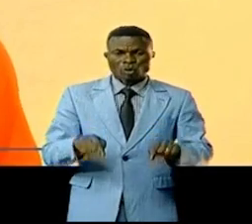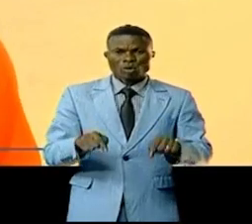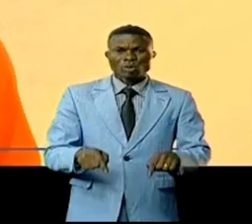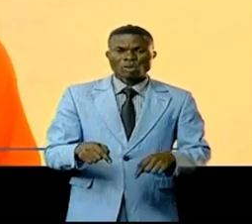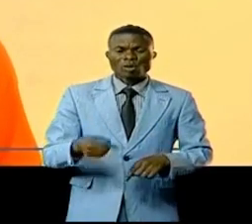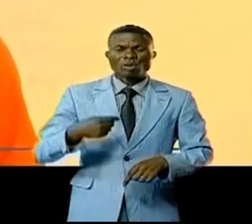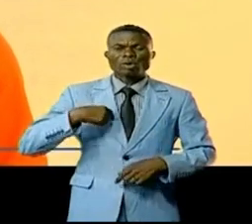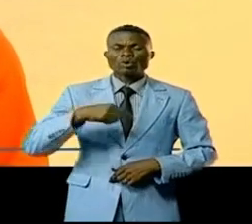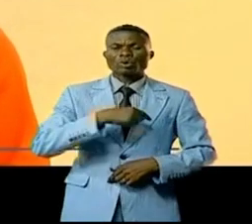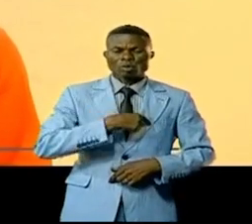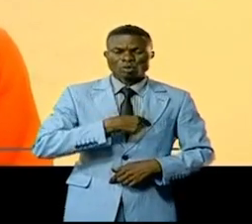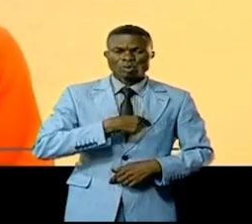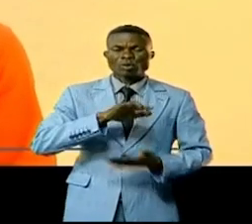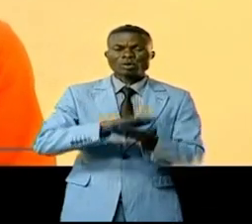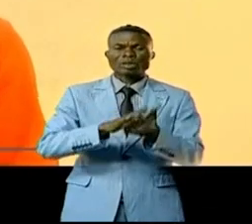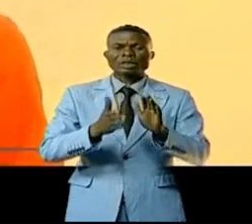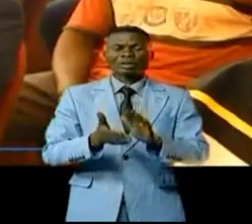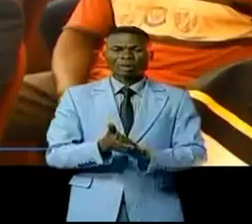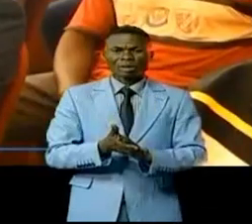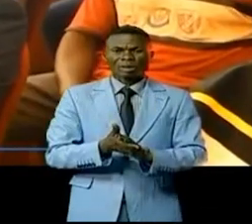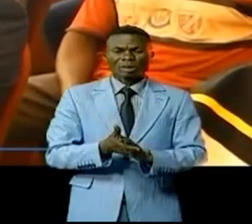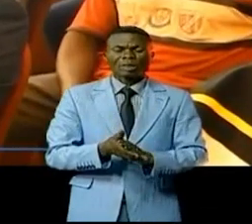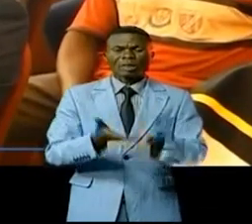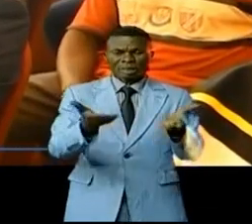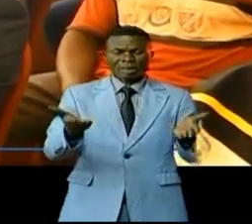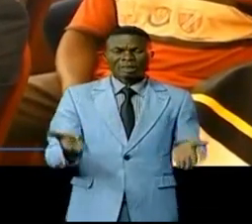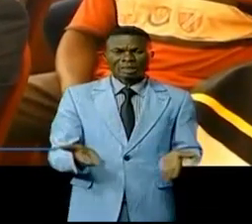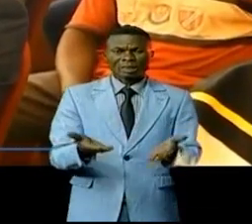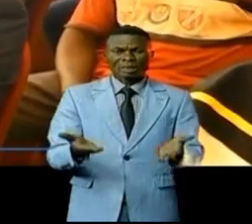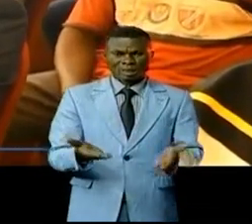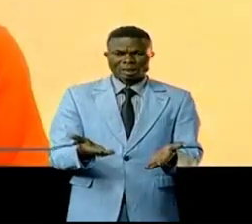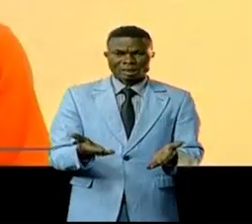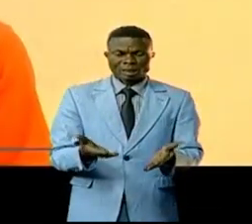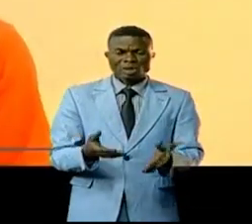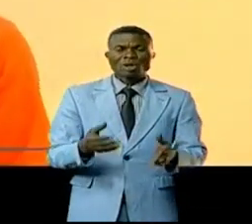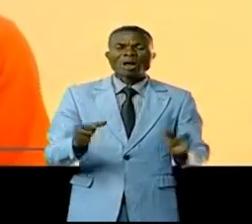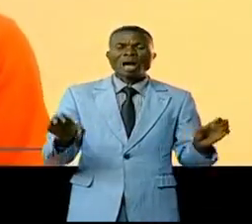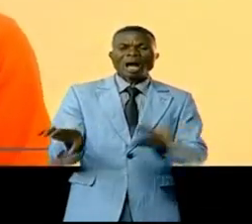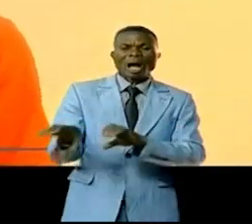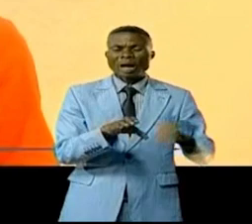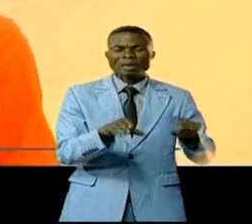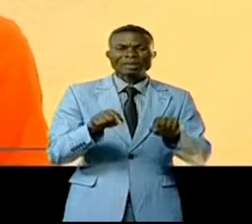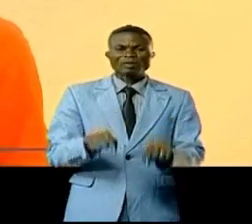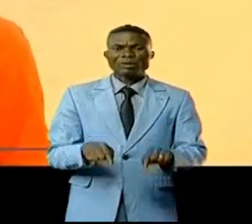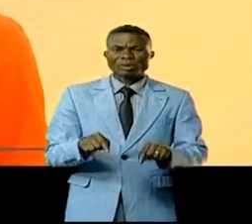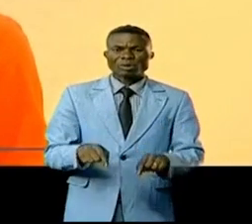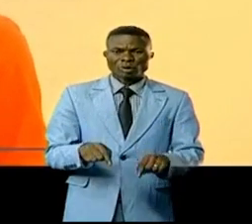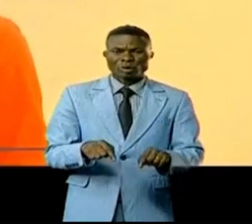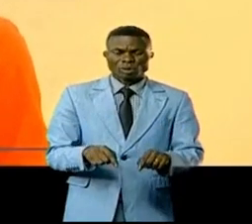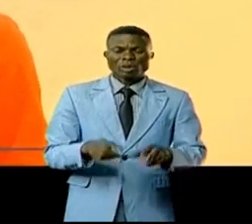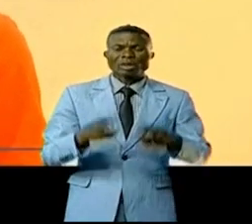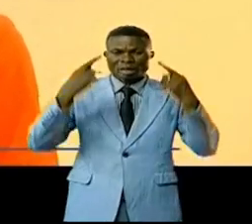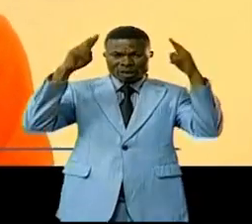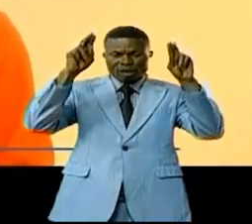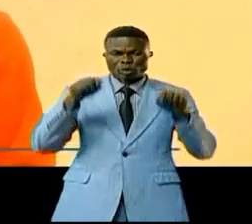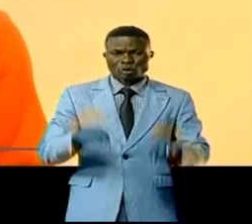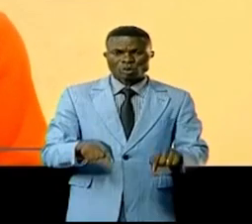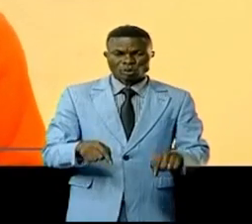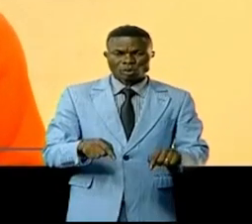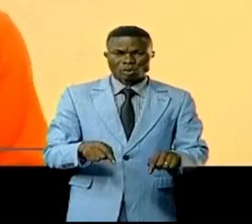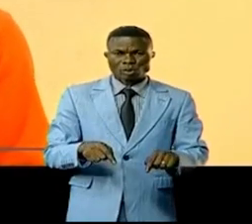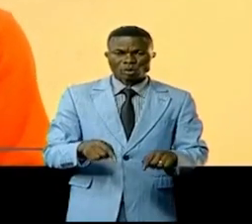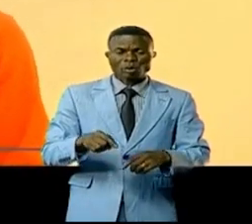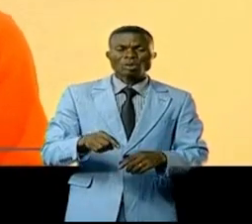nous soyons en ce lieu et que cette manifestation se tienne aujourd'hui et que nous